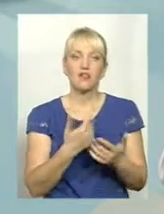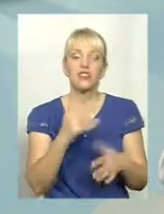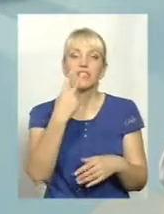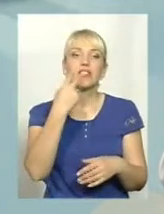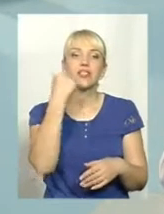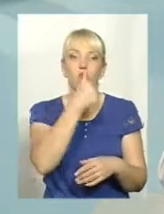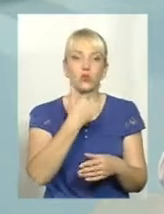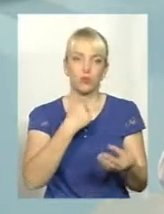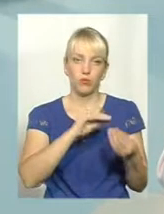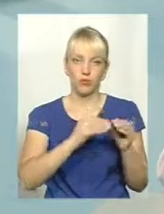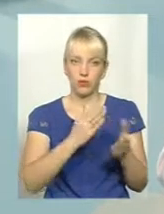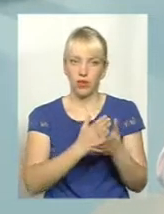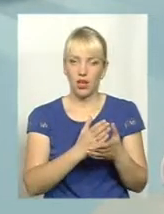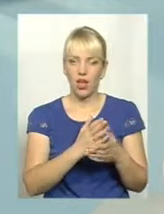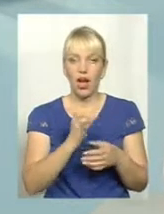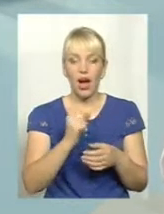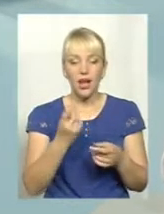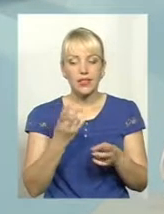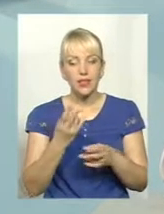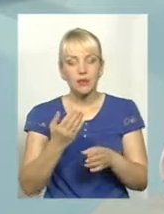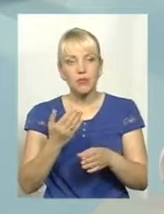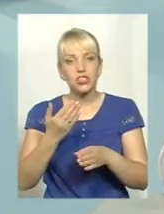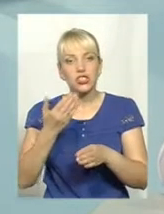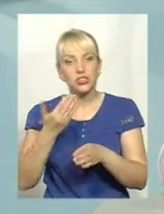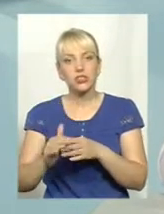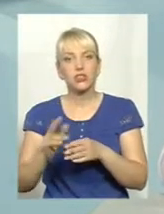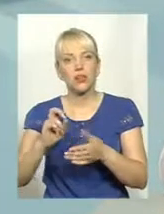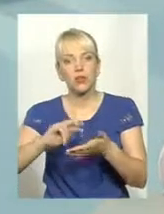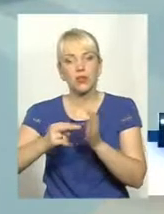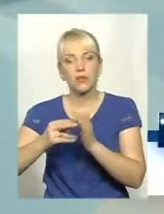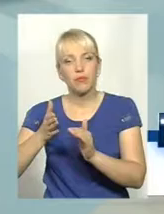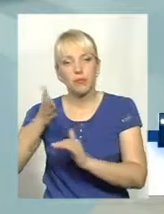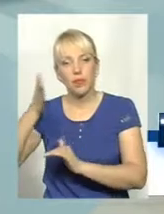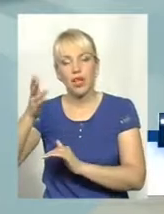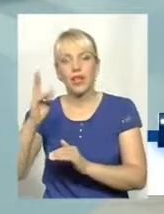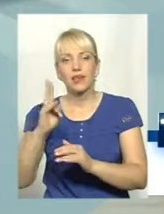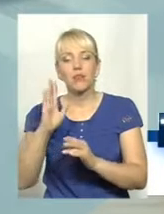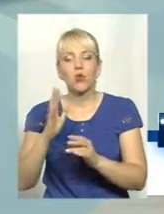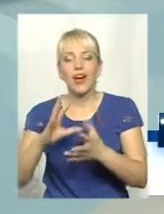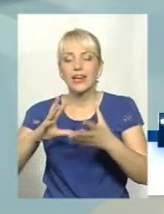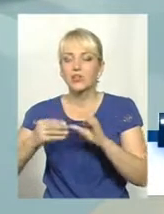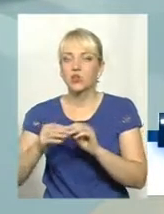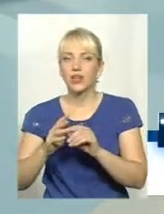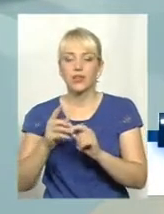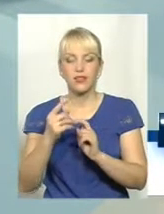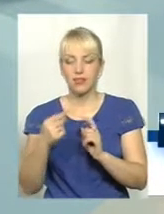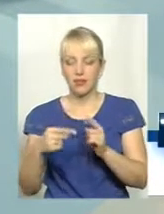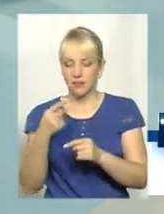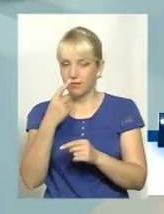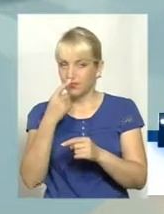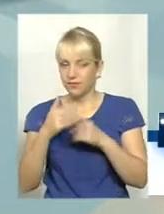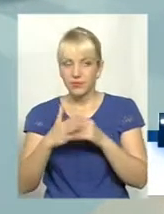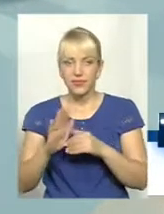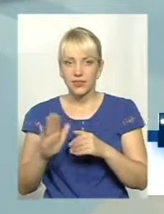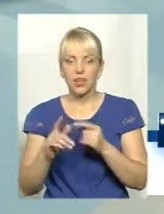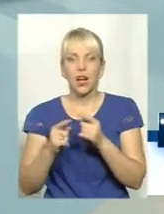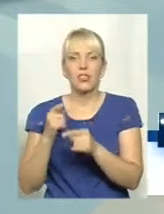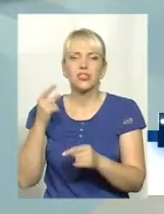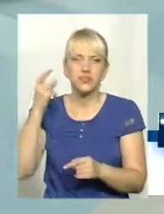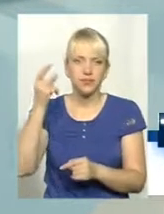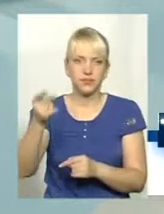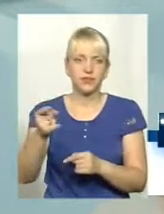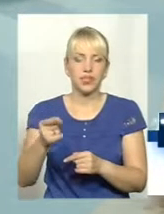тактичні речі. І якщо ми будемо займатися тільки вирішенням проблеми субсидій комунальних і так далі, то ми в них будемо вже 20 років, ми з цим боремось, і ще 20,